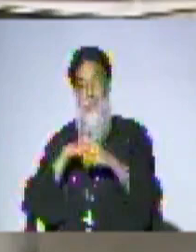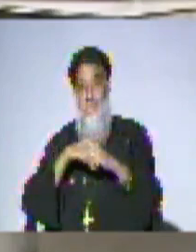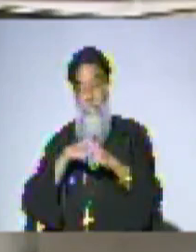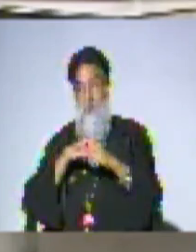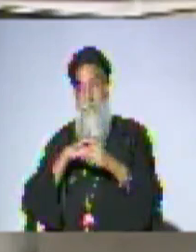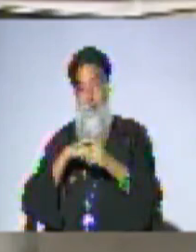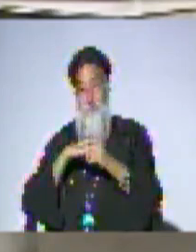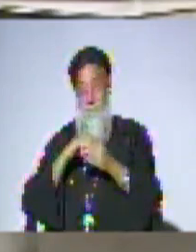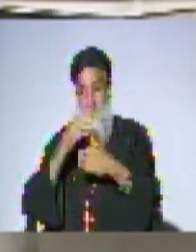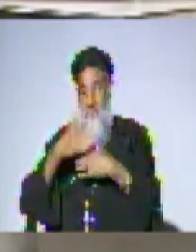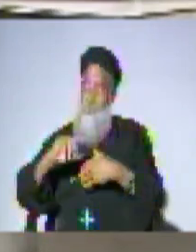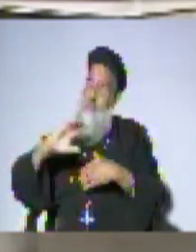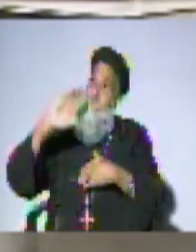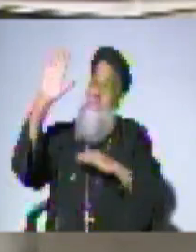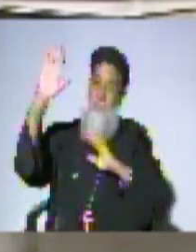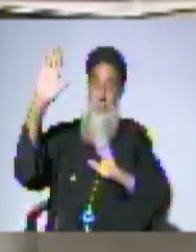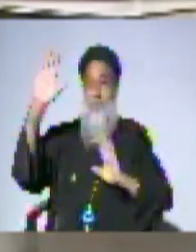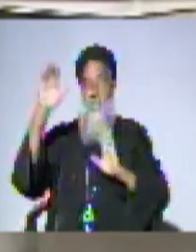فاصل تفصل بين